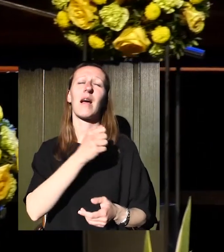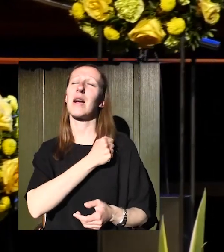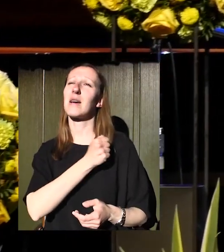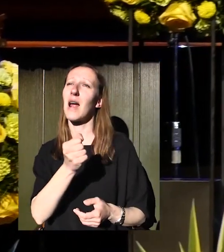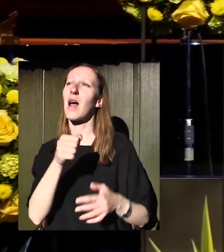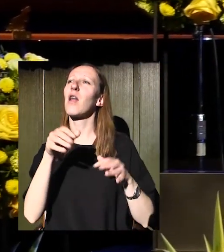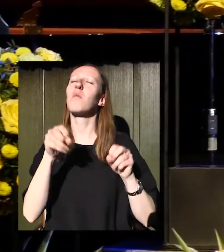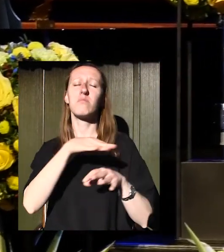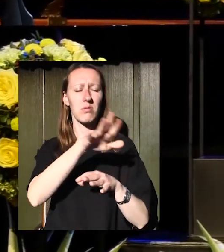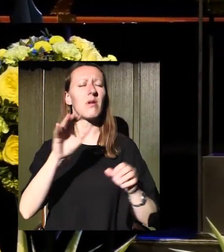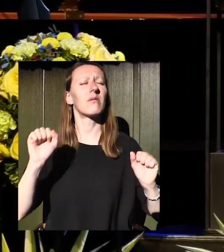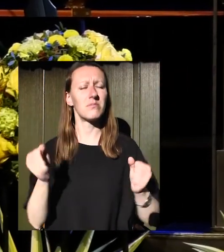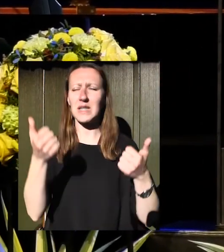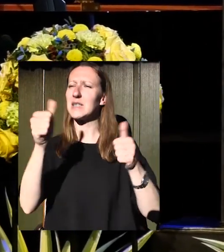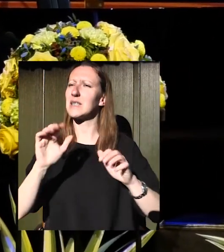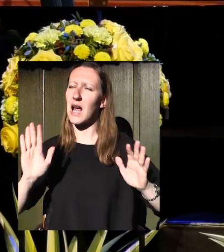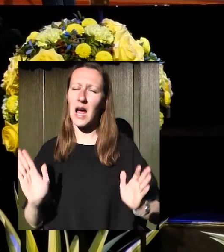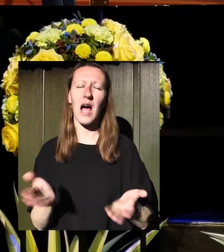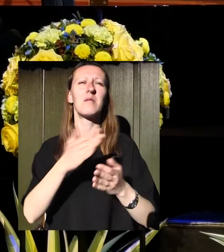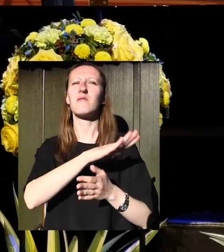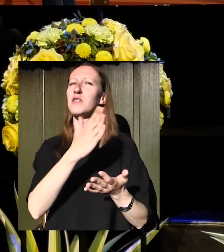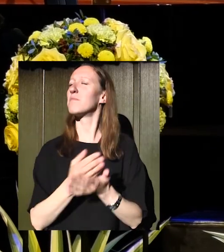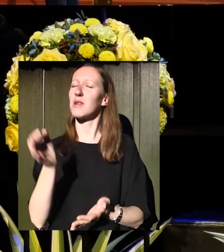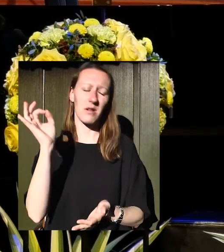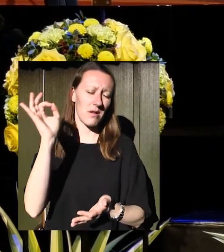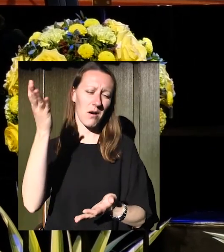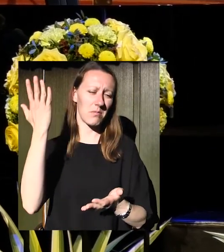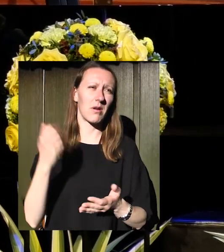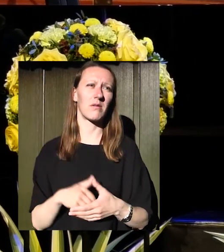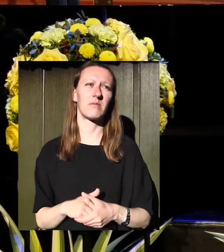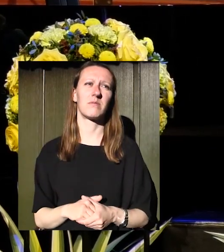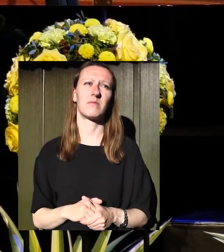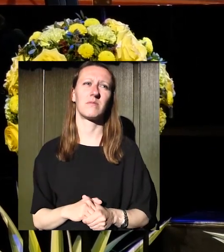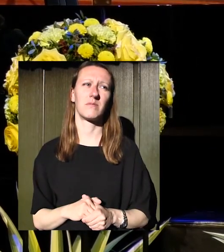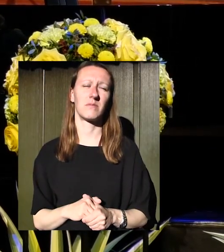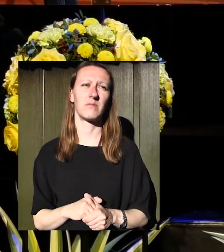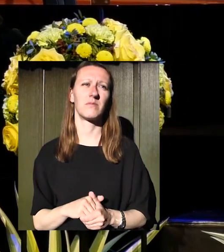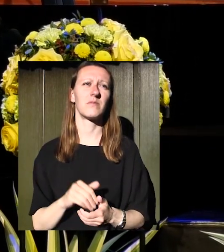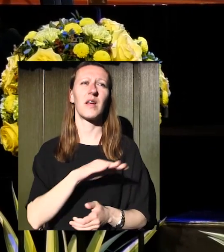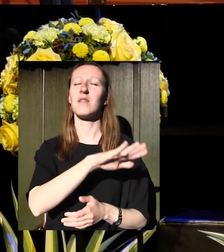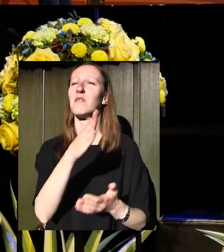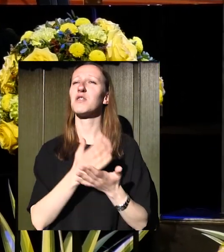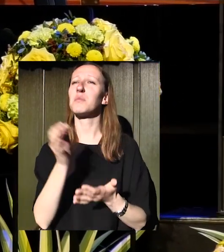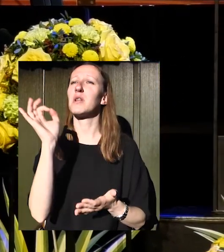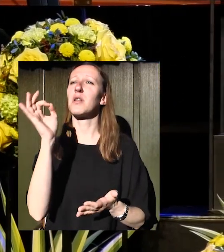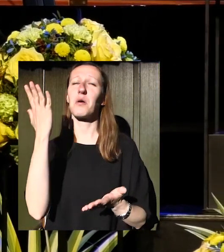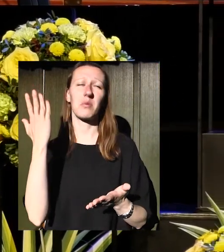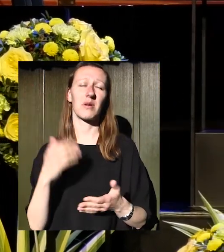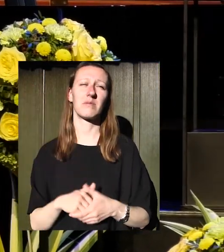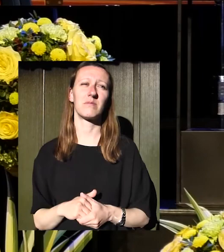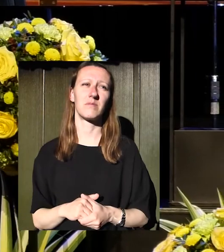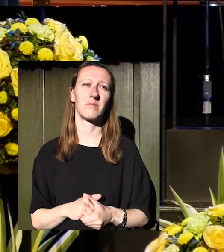Korađo poležani, forza istrijani, tuto šarabom, bom, bom. Ma tuto